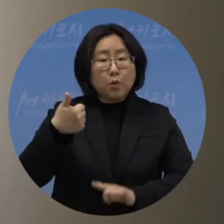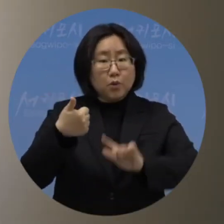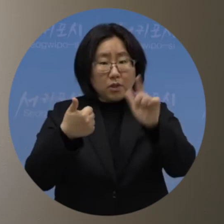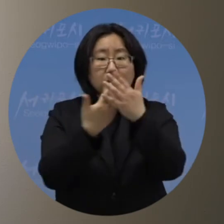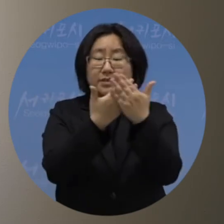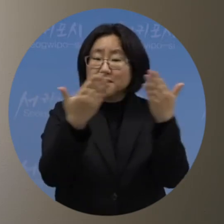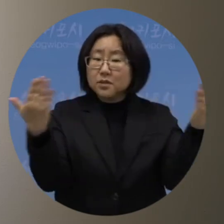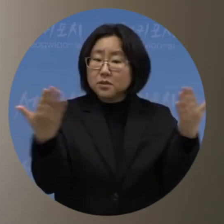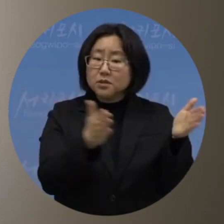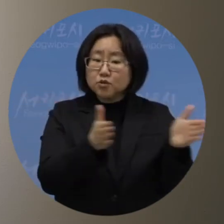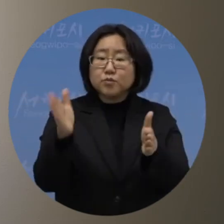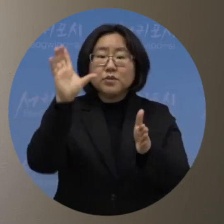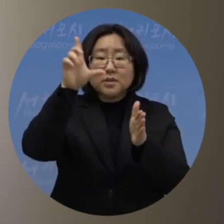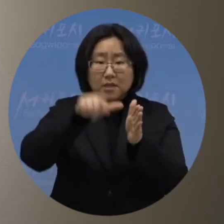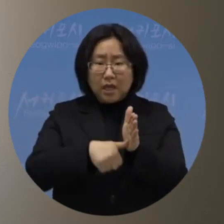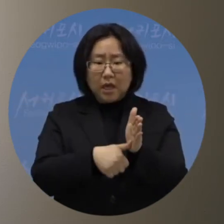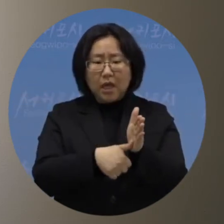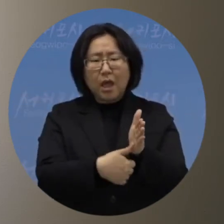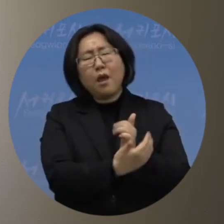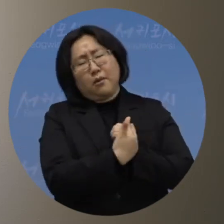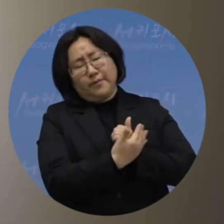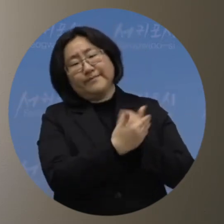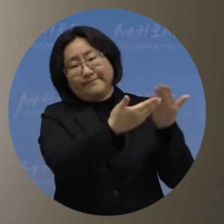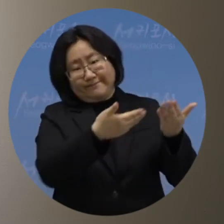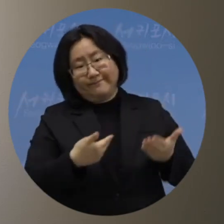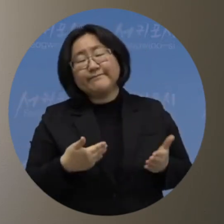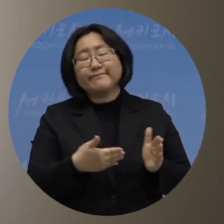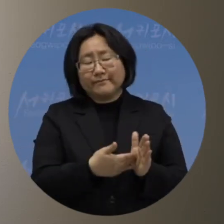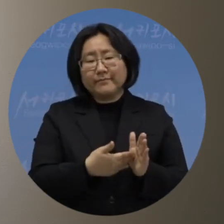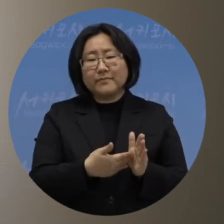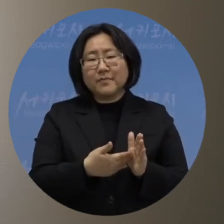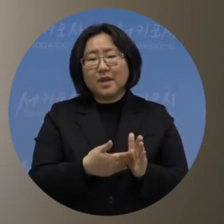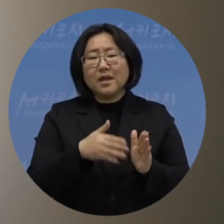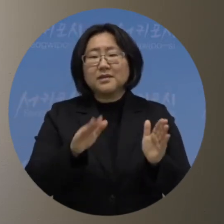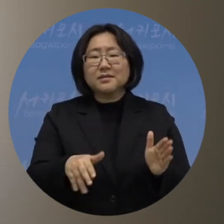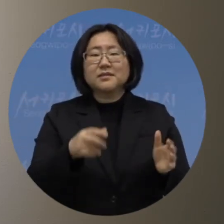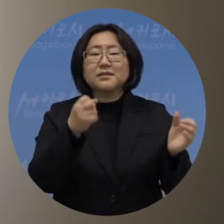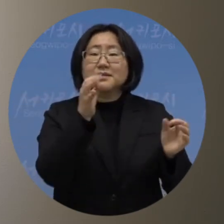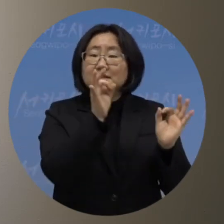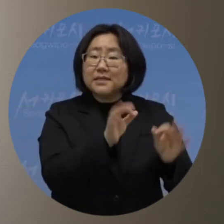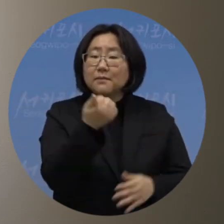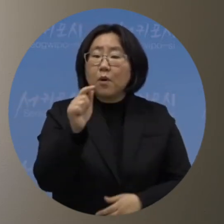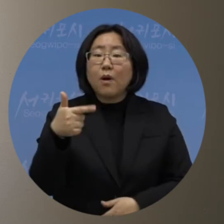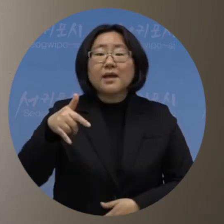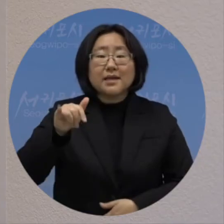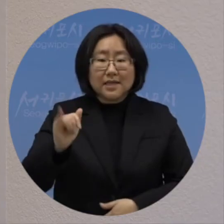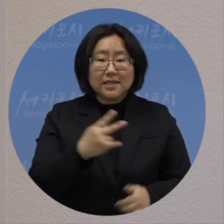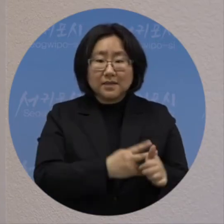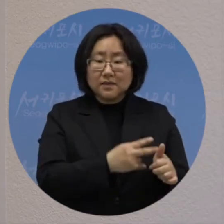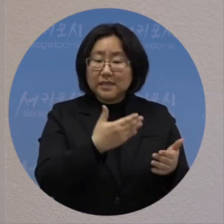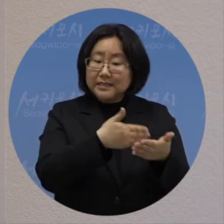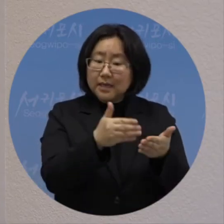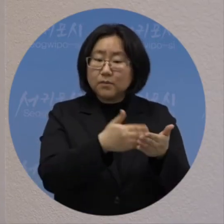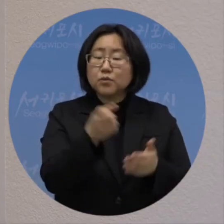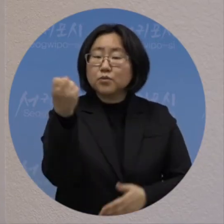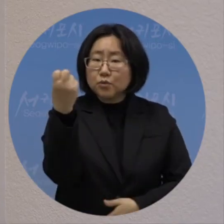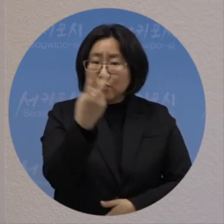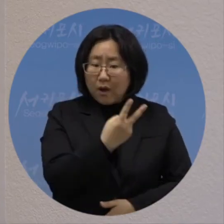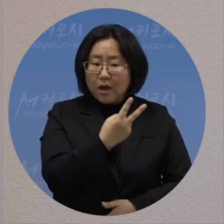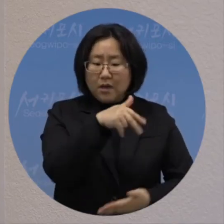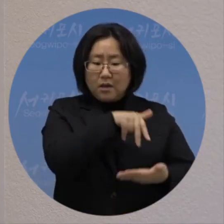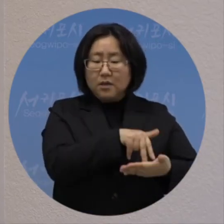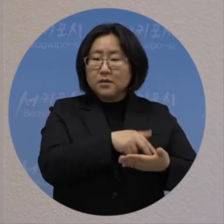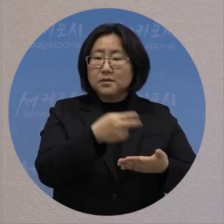1955년 전시 준비 때도 굉장히 옆에서 많이 도와주셨는데 그 김환기 선생님의 작품과 더불어서 김환기